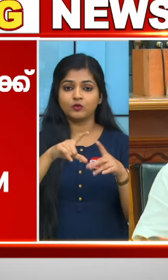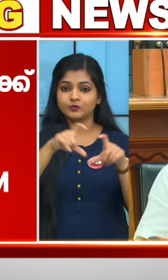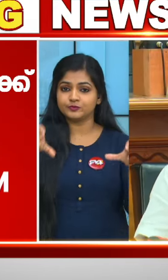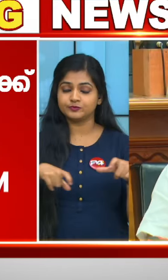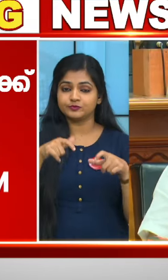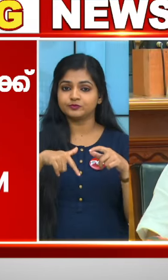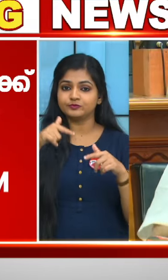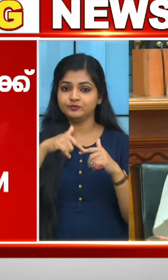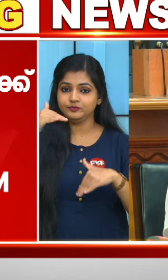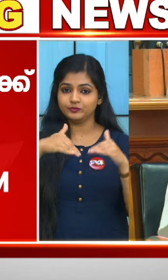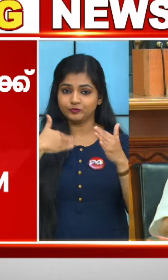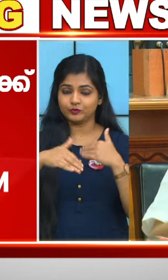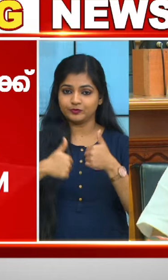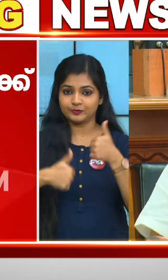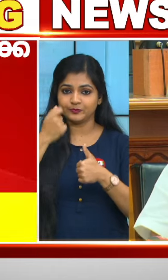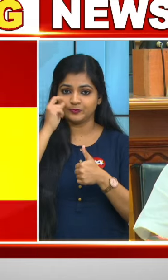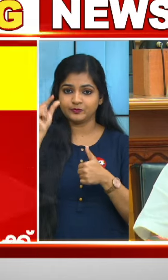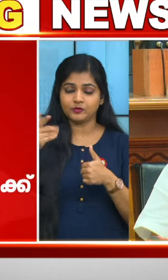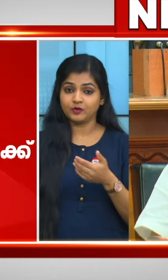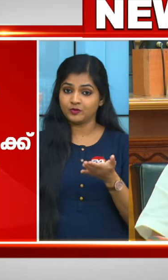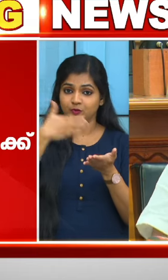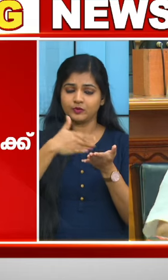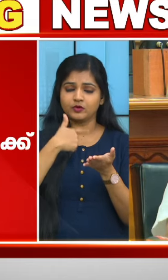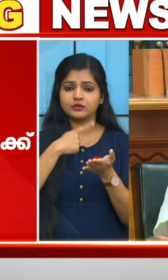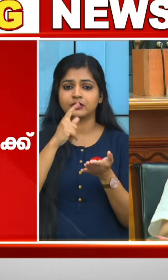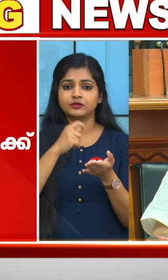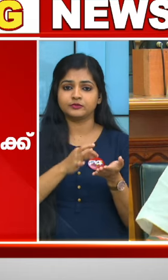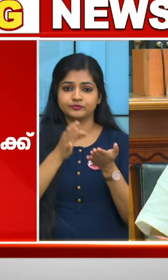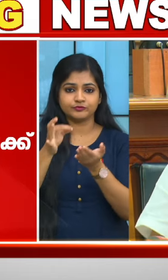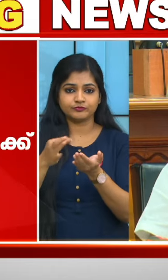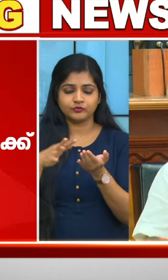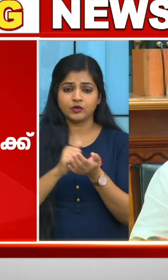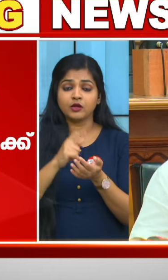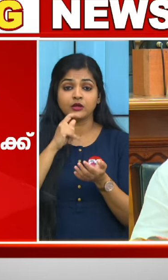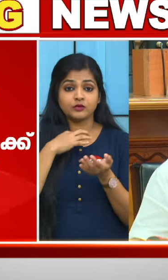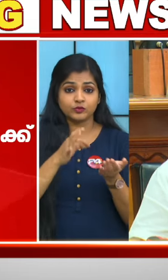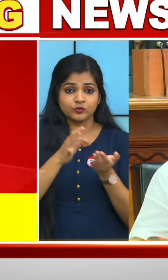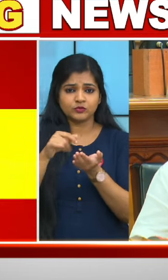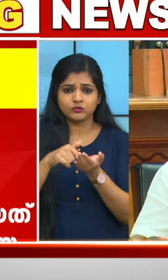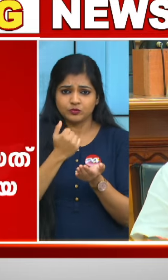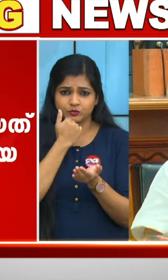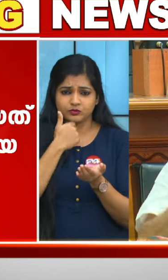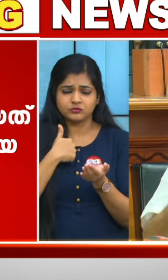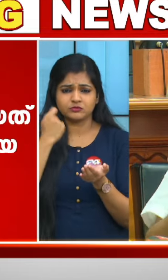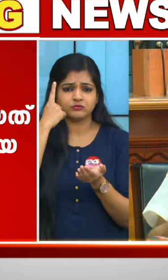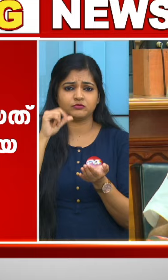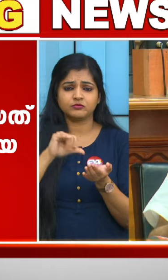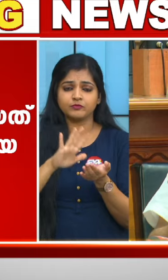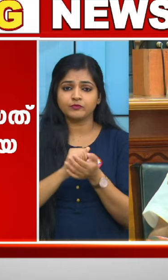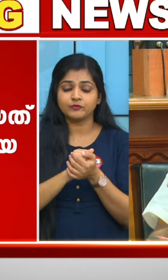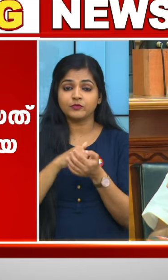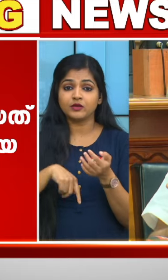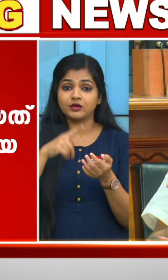വരുന്നു. അദ്ദേഹത്തിന് ഇരുത്തി ഒരു ചായ കൊടുത്തു. ആ ചായ കൊടുത്തത് ഒരു തെറ്റായിട്ട് എനിക്ക് തോന്നുന്നില്ല. അതിനും ഒരു തരത്തിലും